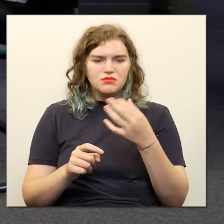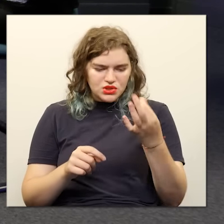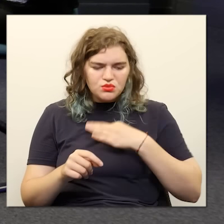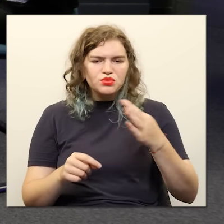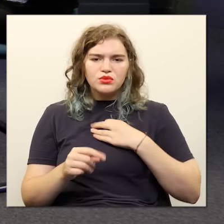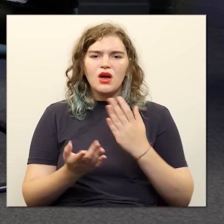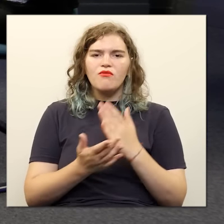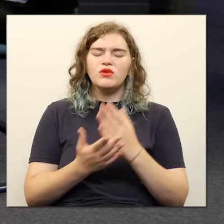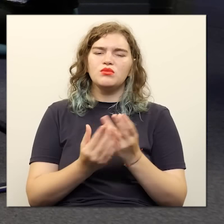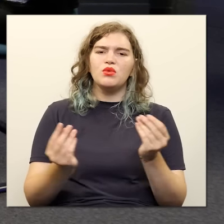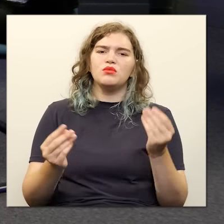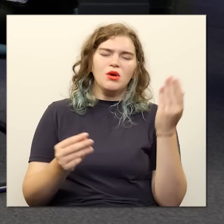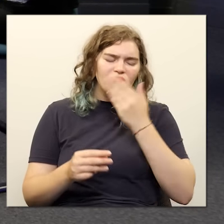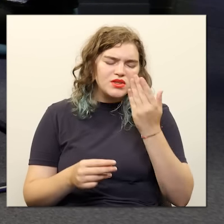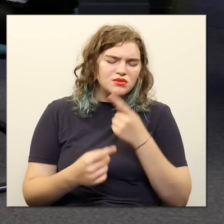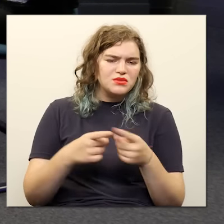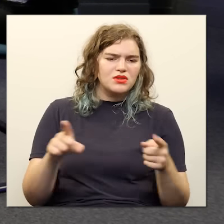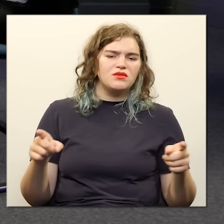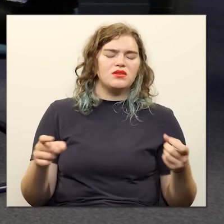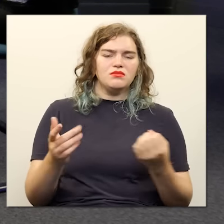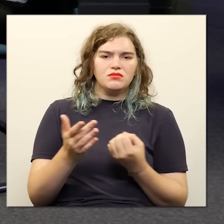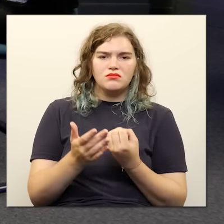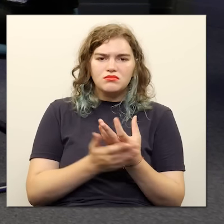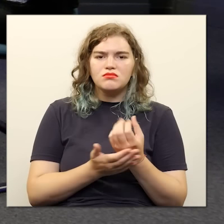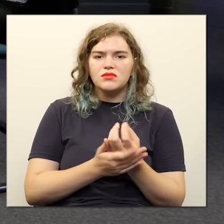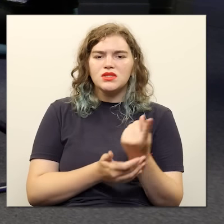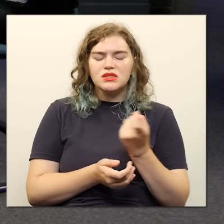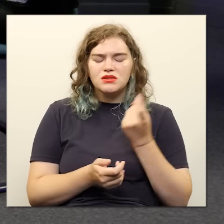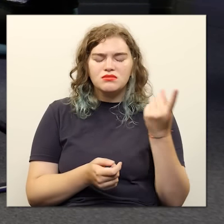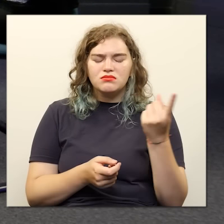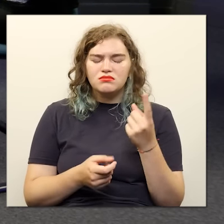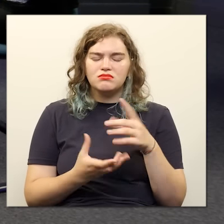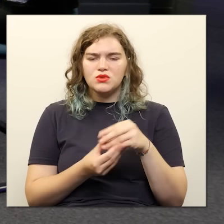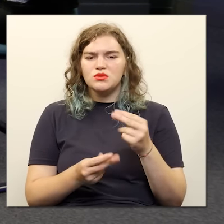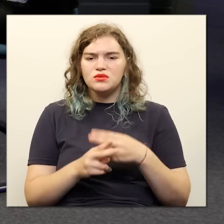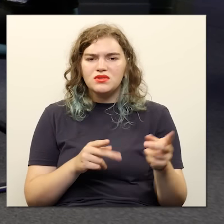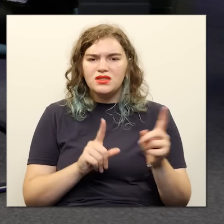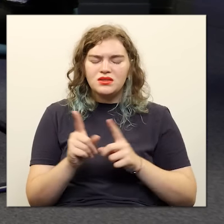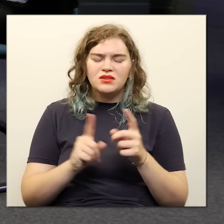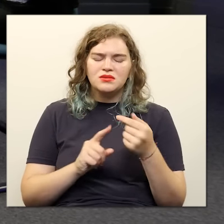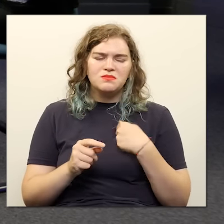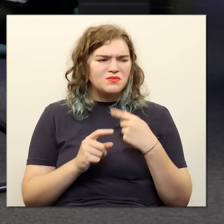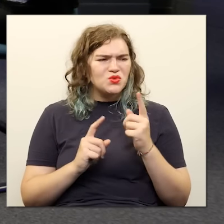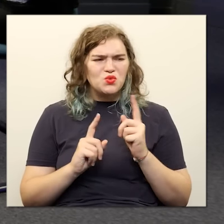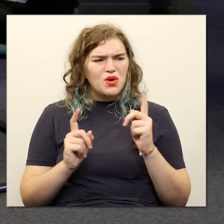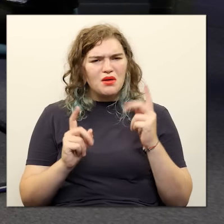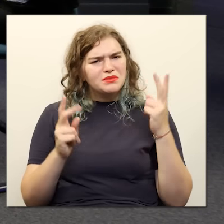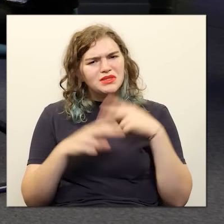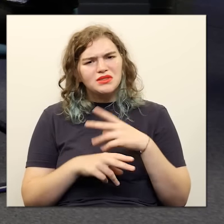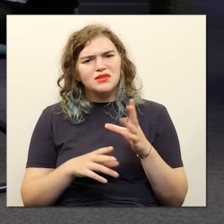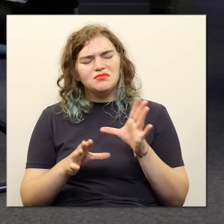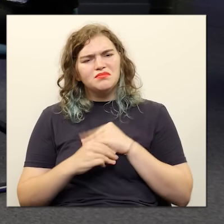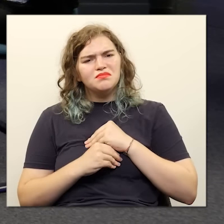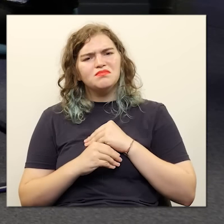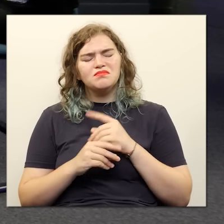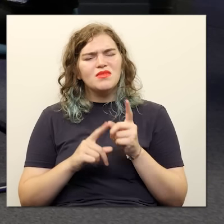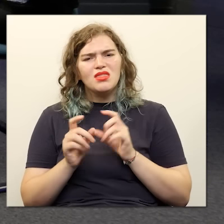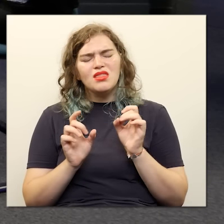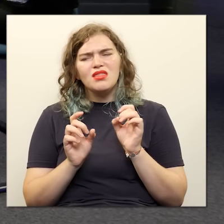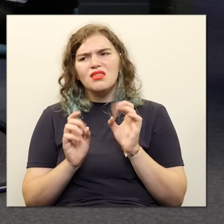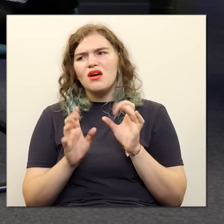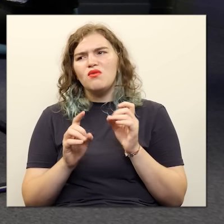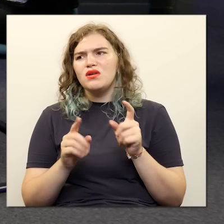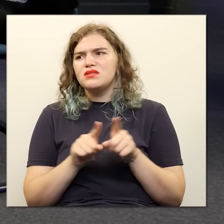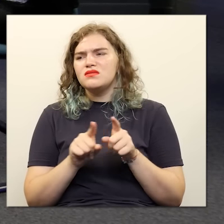s-au spus învățături izvorâte din Duhul lui Dumnezeu. Dar nu s-o lipit, n-am luat